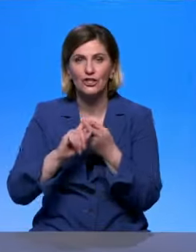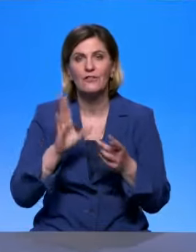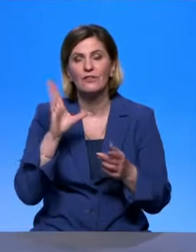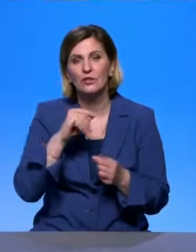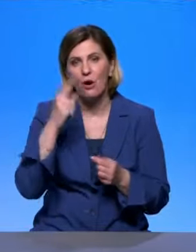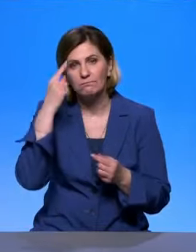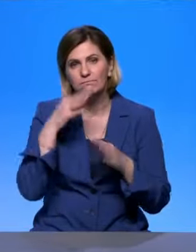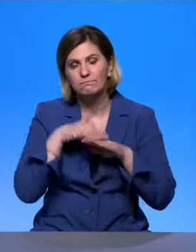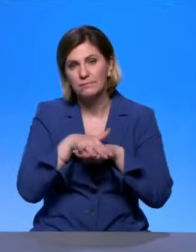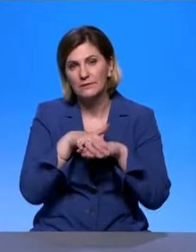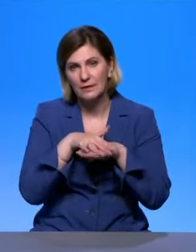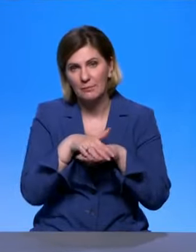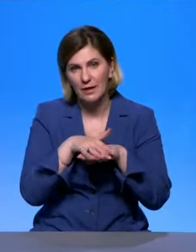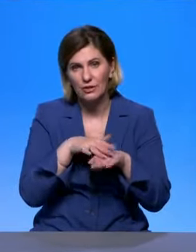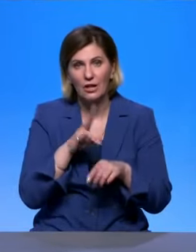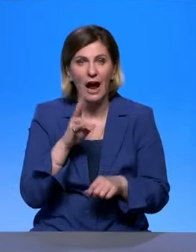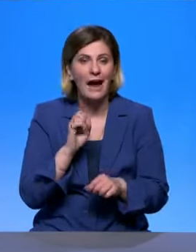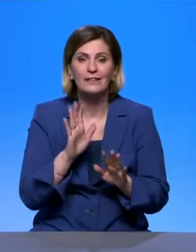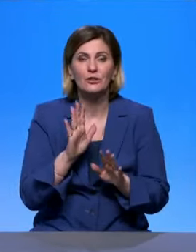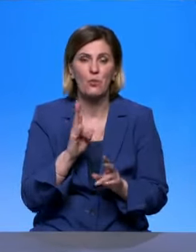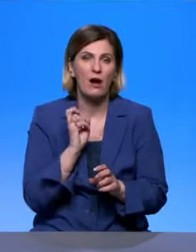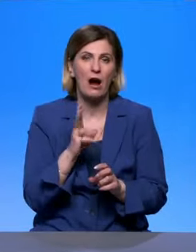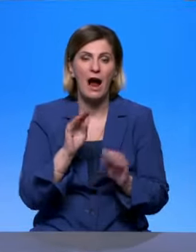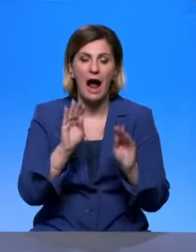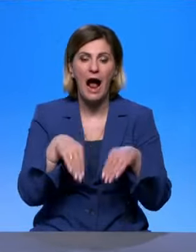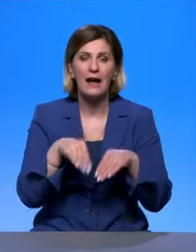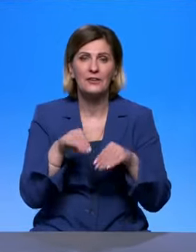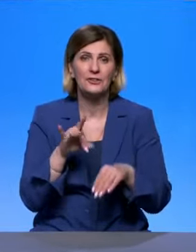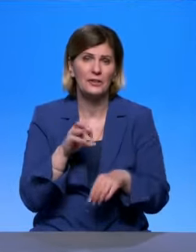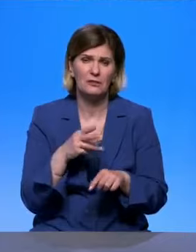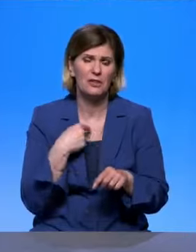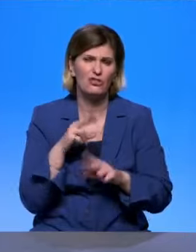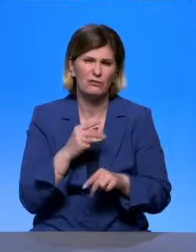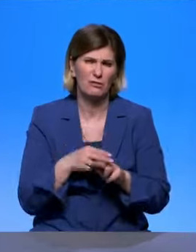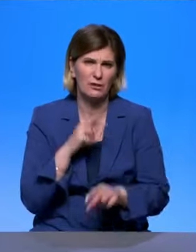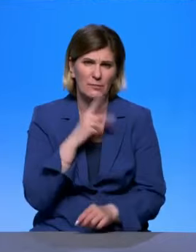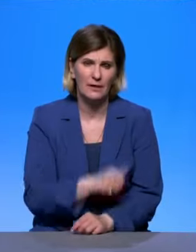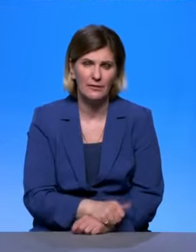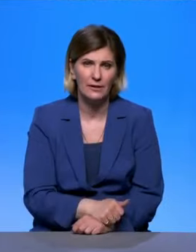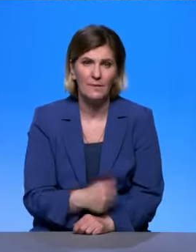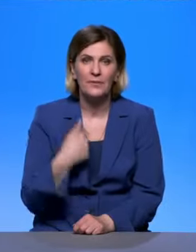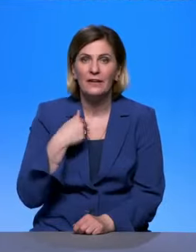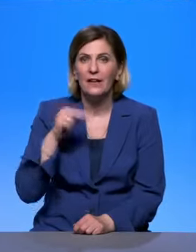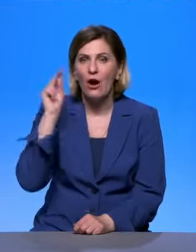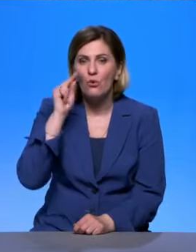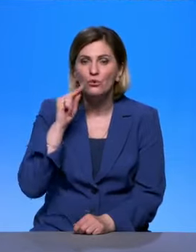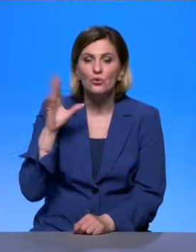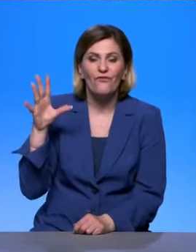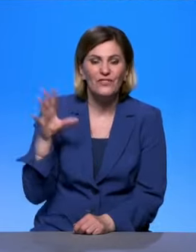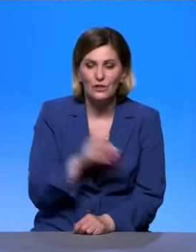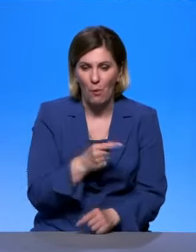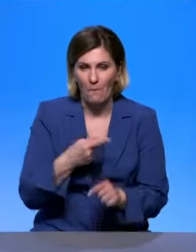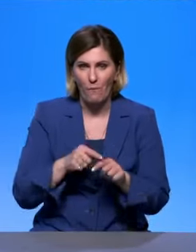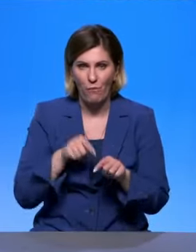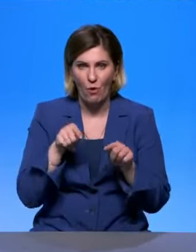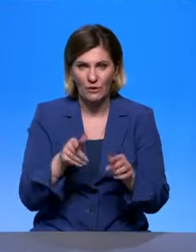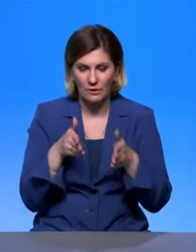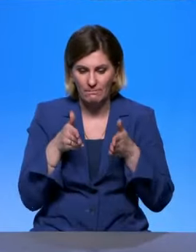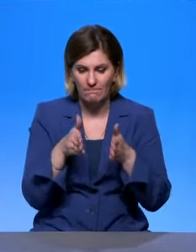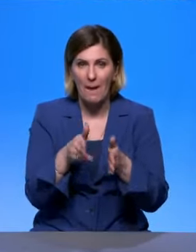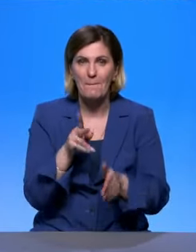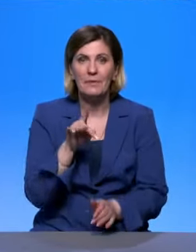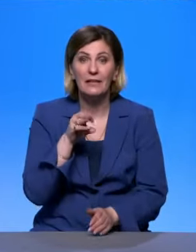чисто вот так вот, знаете, вот как анкета ответила. Все. Но для меня это неправильно. Ты учишь все по этому предмету, и то, что